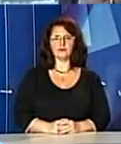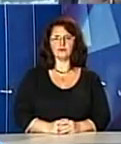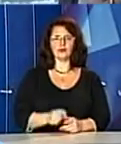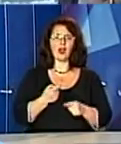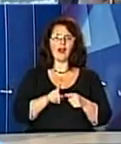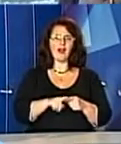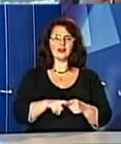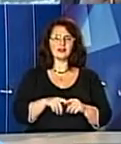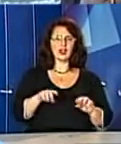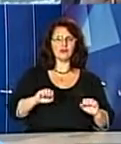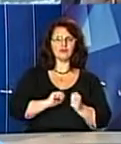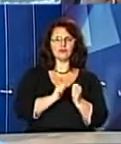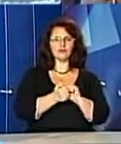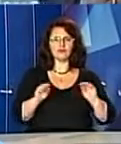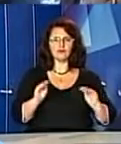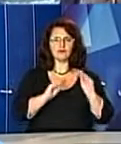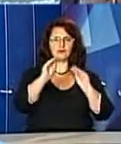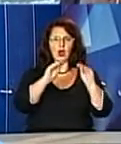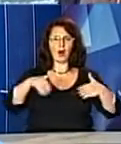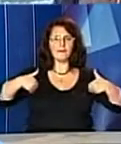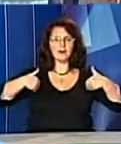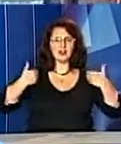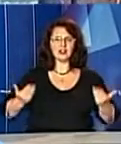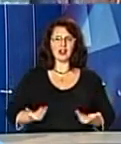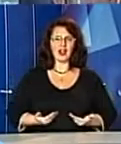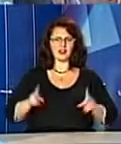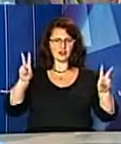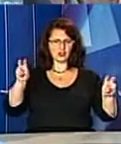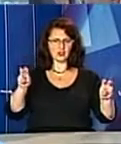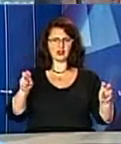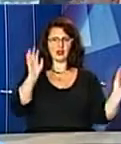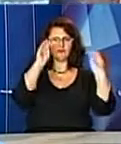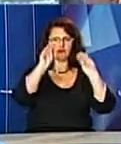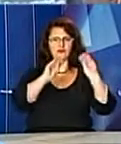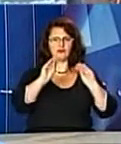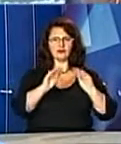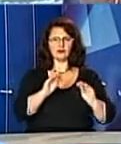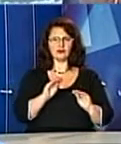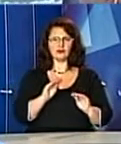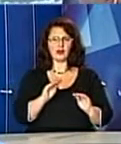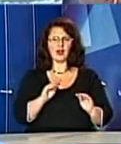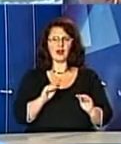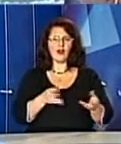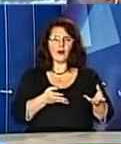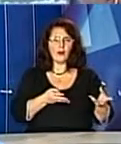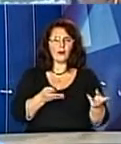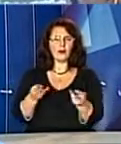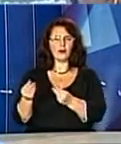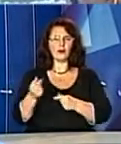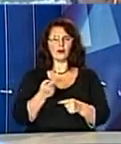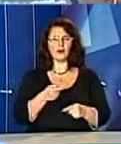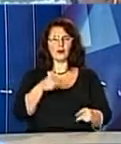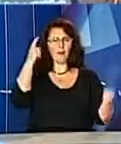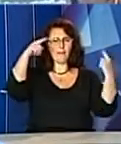Це композиція «Привітання життя», інспірована поліфонічною поезією Богдана Ігоря